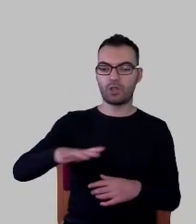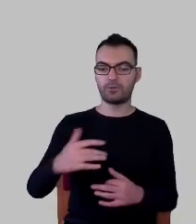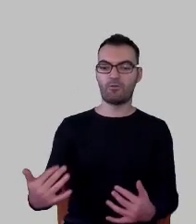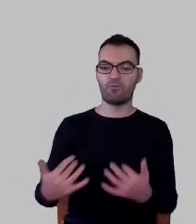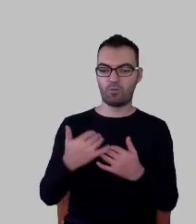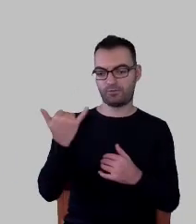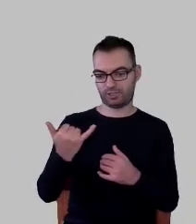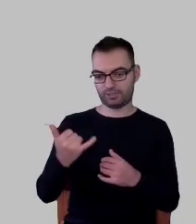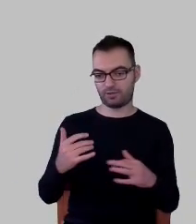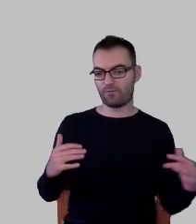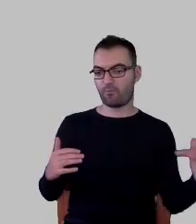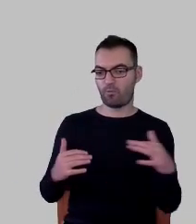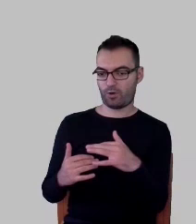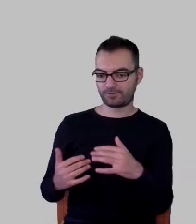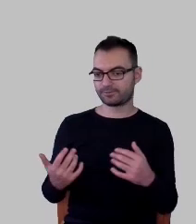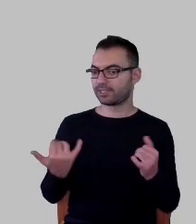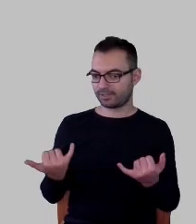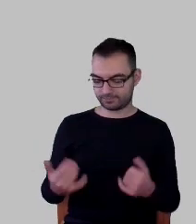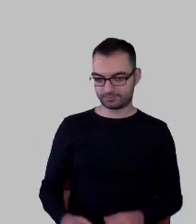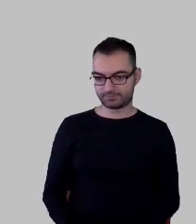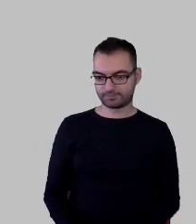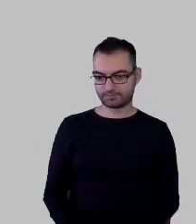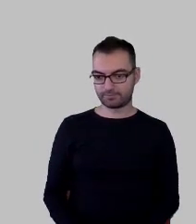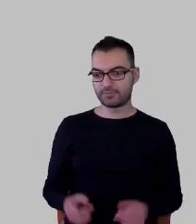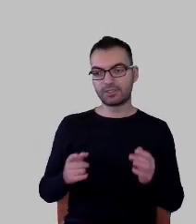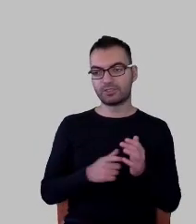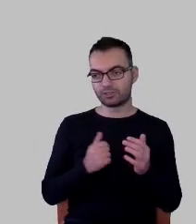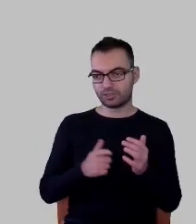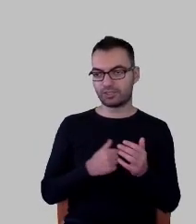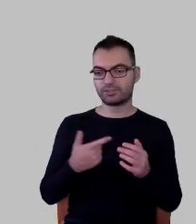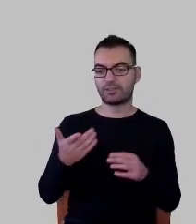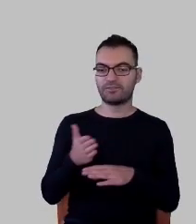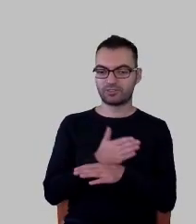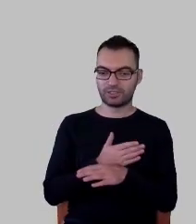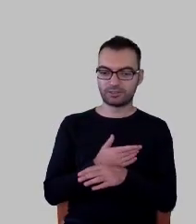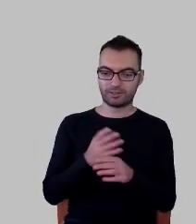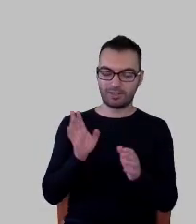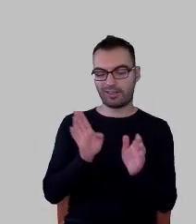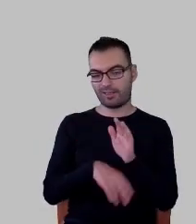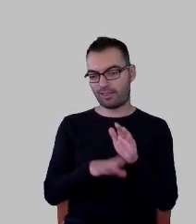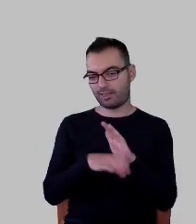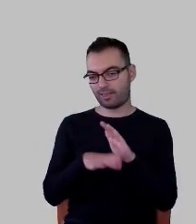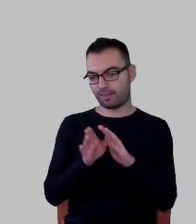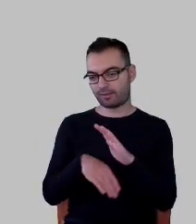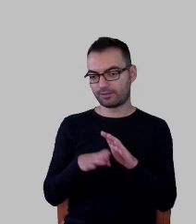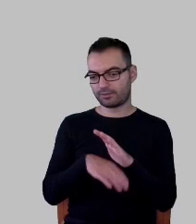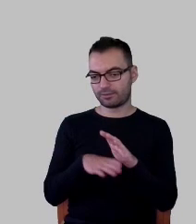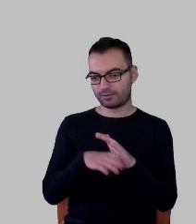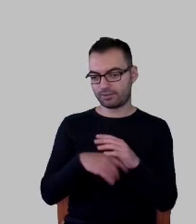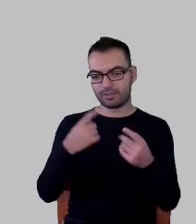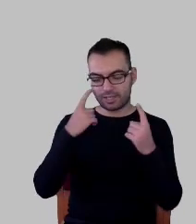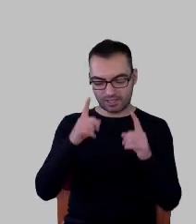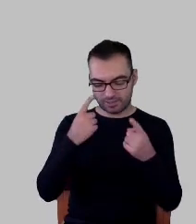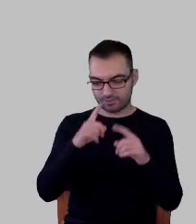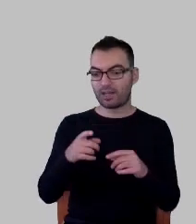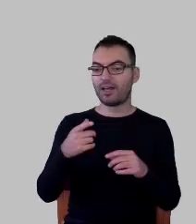szerzej wcześniej. Bo często nam to dotychczas umykało. Nie mówię, że tak się nie działo. Tak